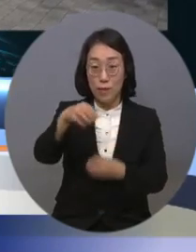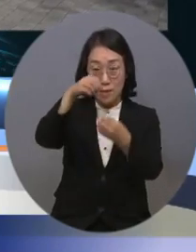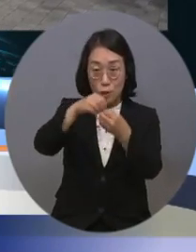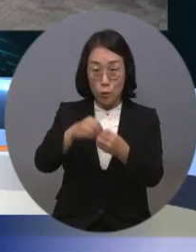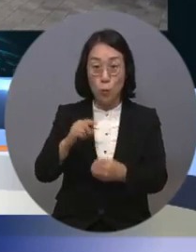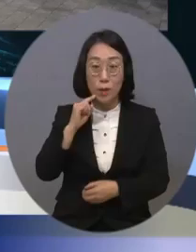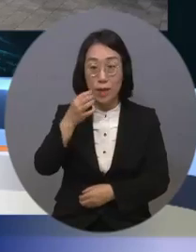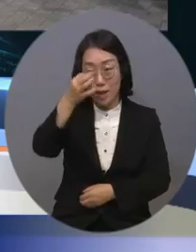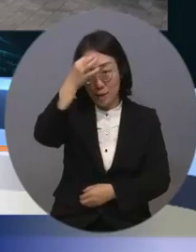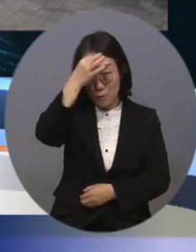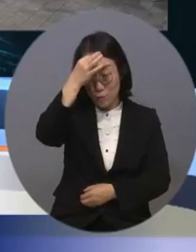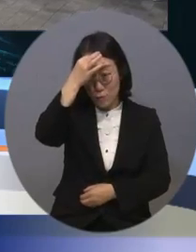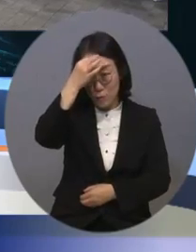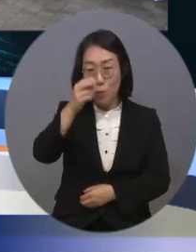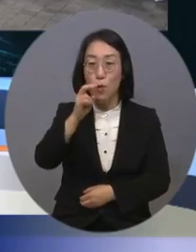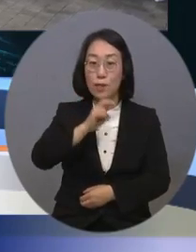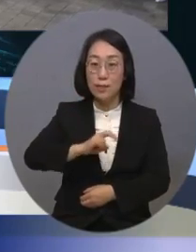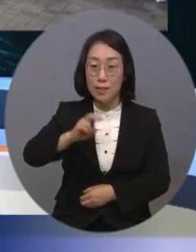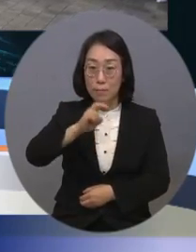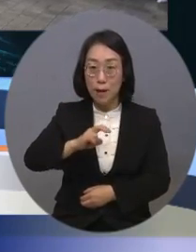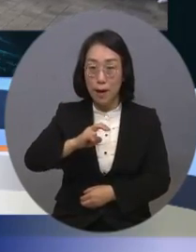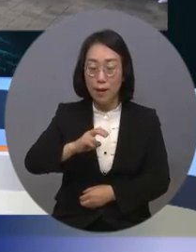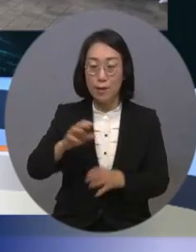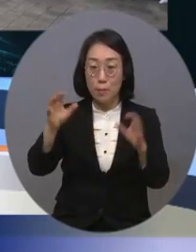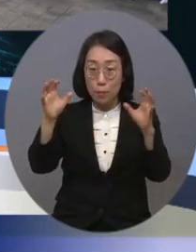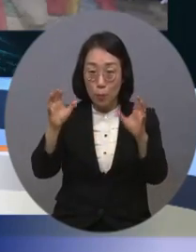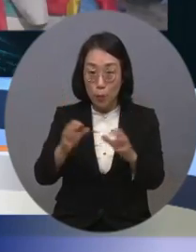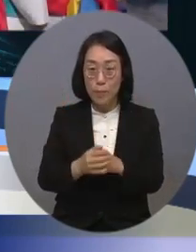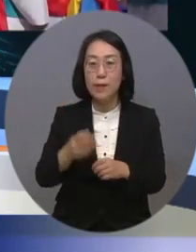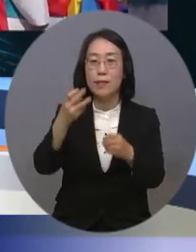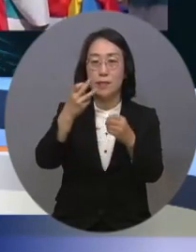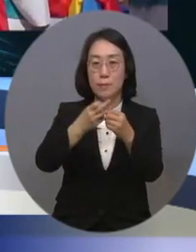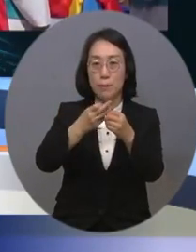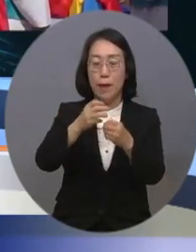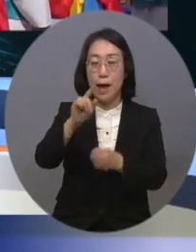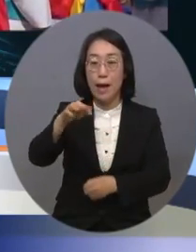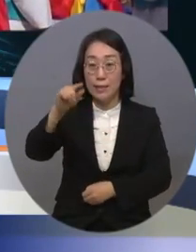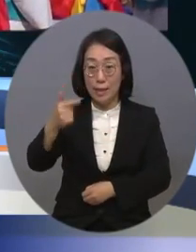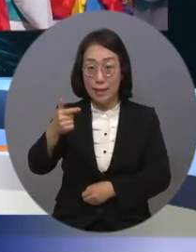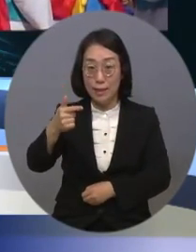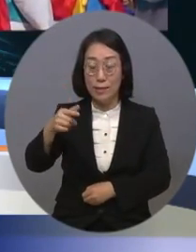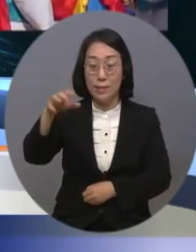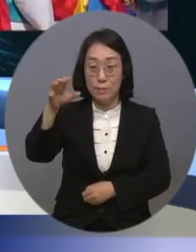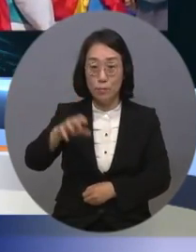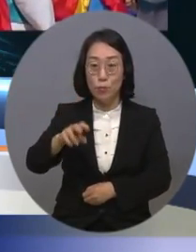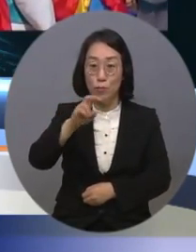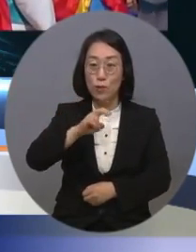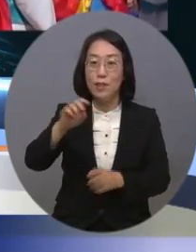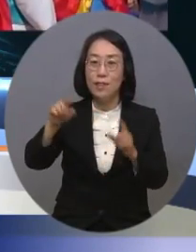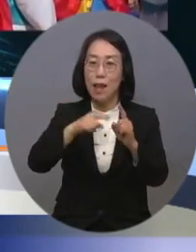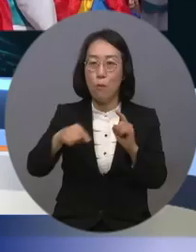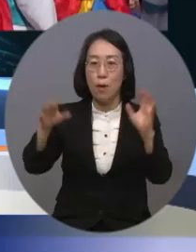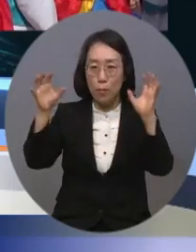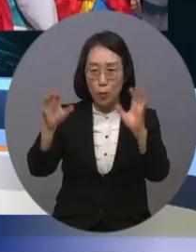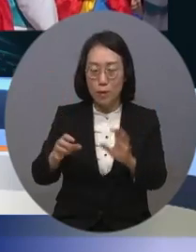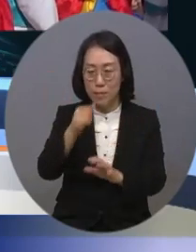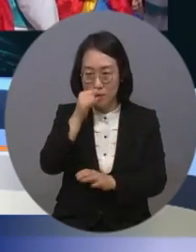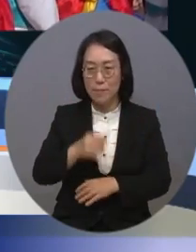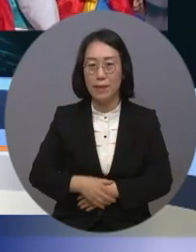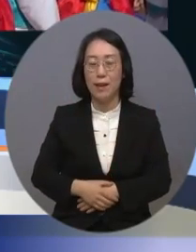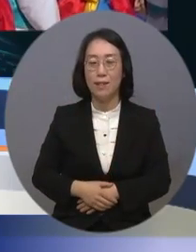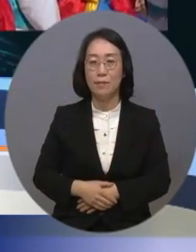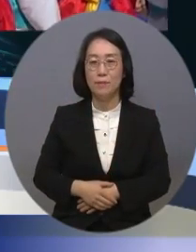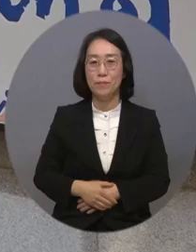전통예술인 풍물놀이를 전승하고 화합하는 장인 제13회 아산시 풍물대회가 개최됐습니다. 김민경 기자가